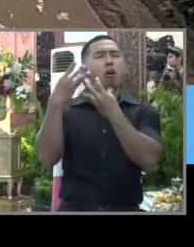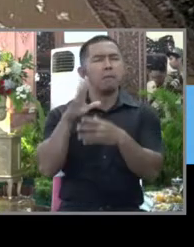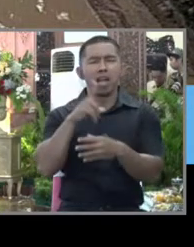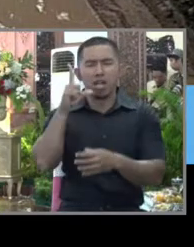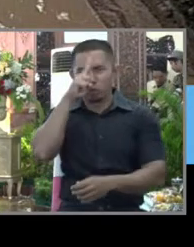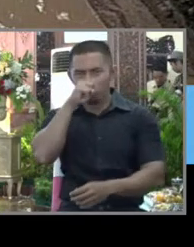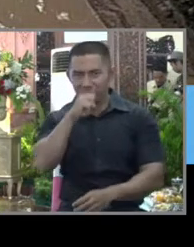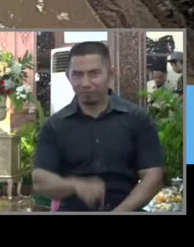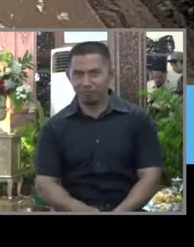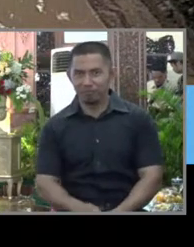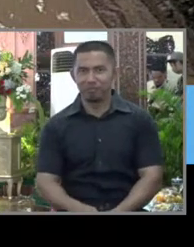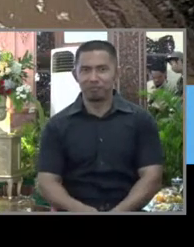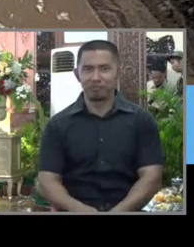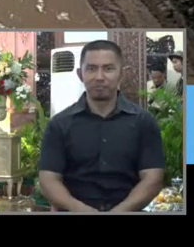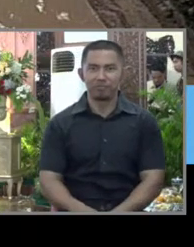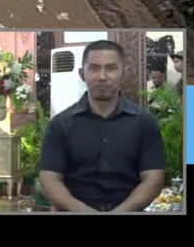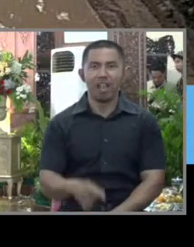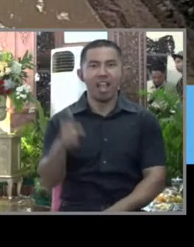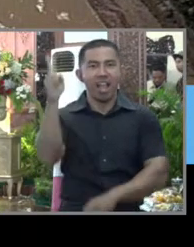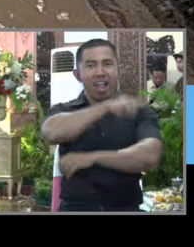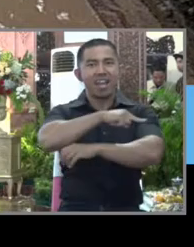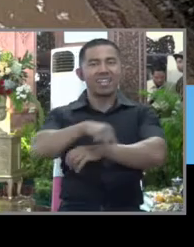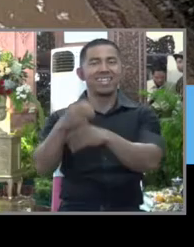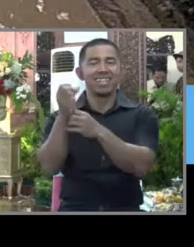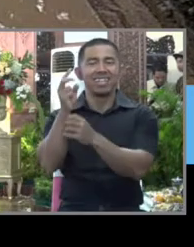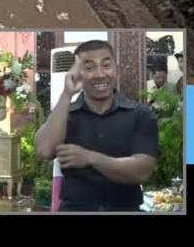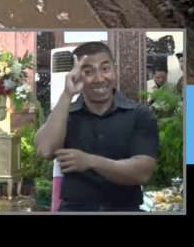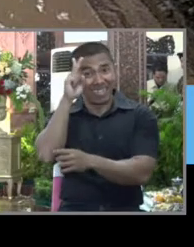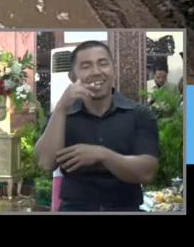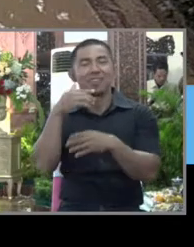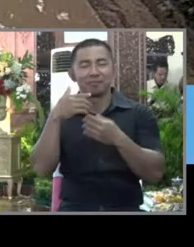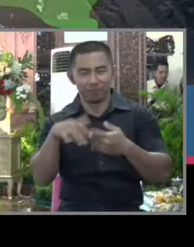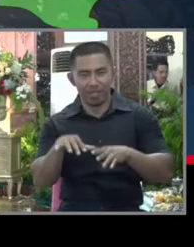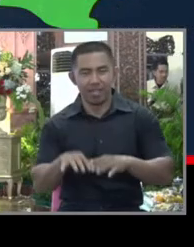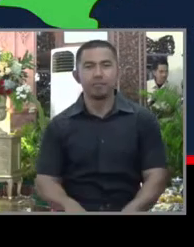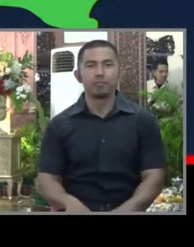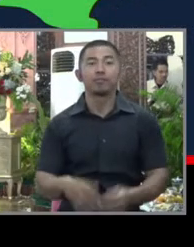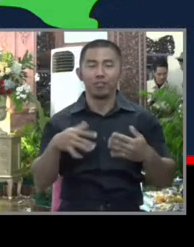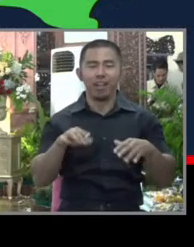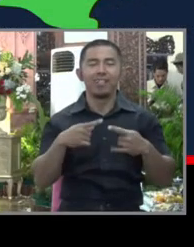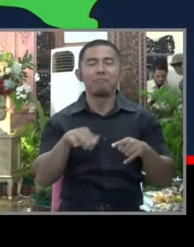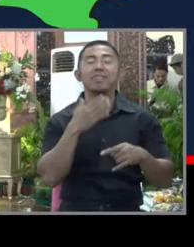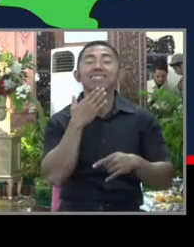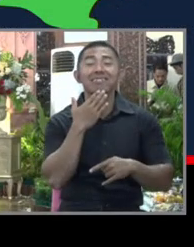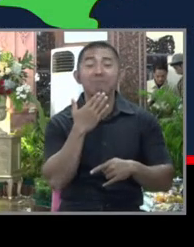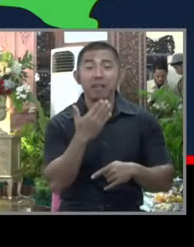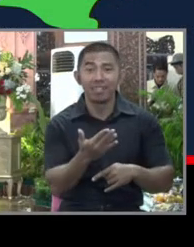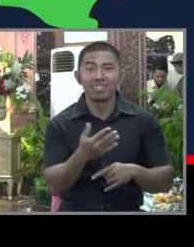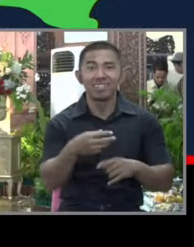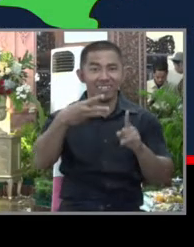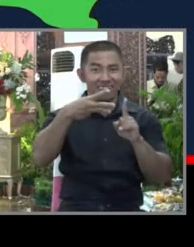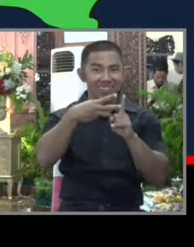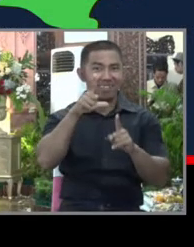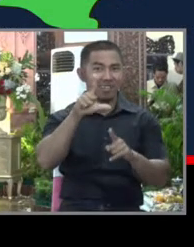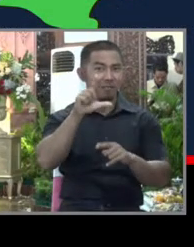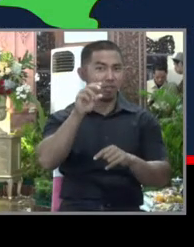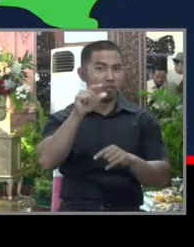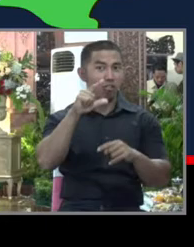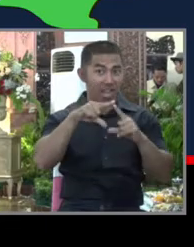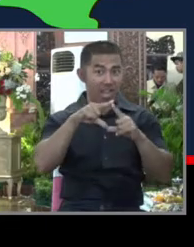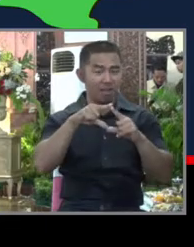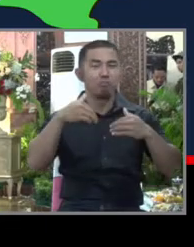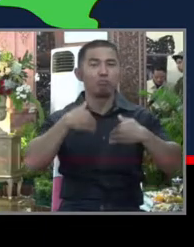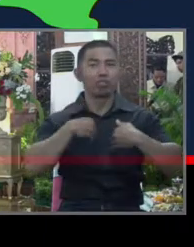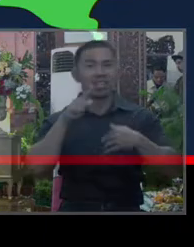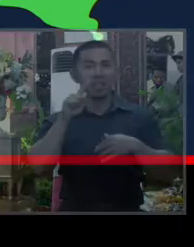Jawab sih, baru iki direncanakan. Musrenbang kemudian melaksanakan. Lanjut. Tapi terima kasih. Blora itu punya akun bagus sekali